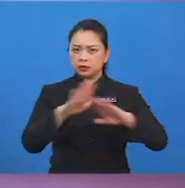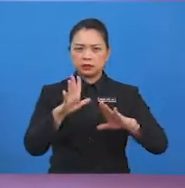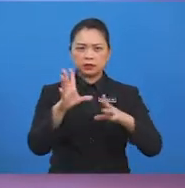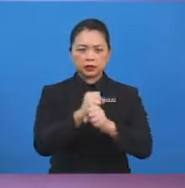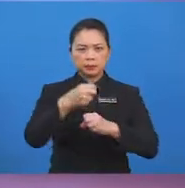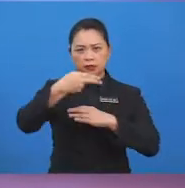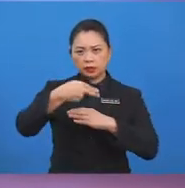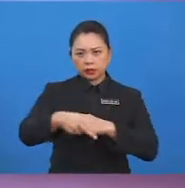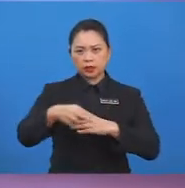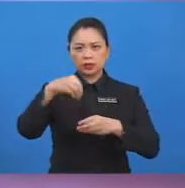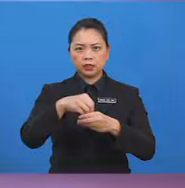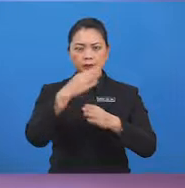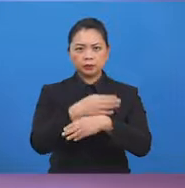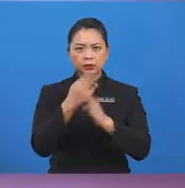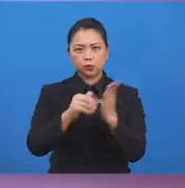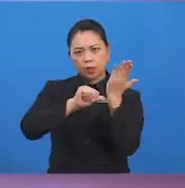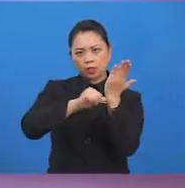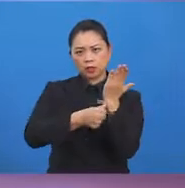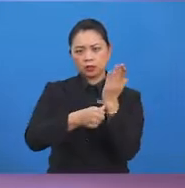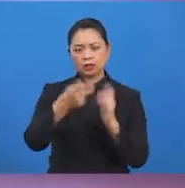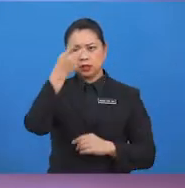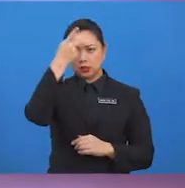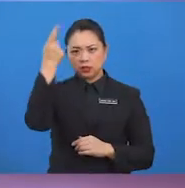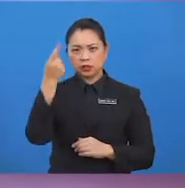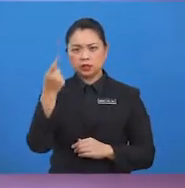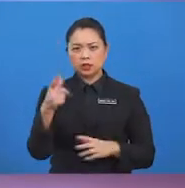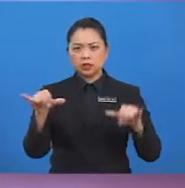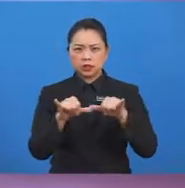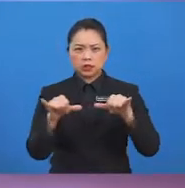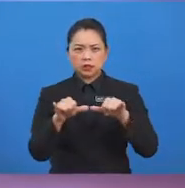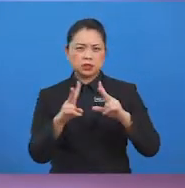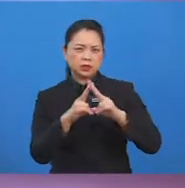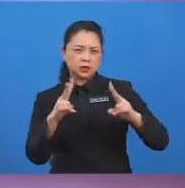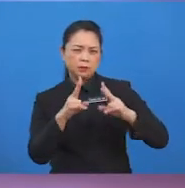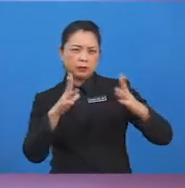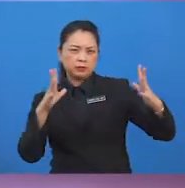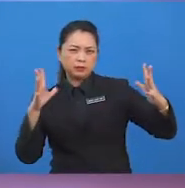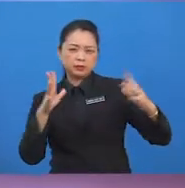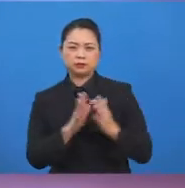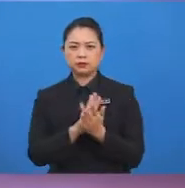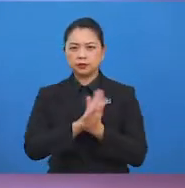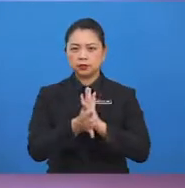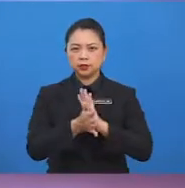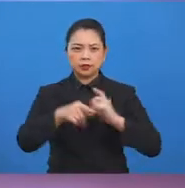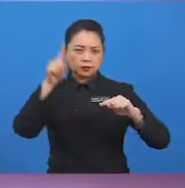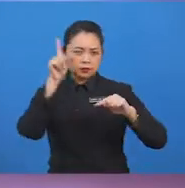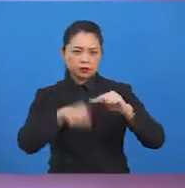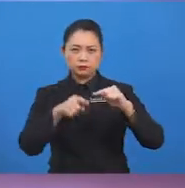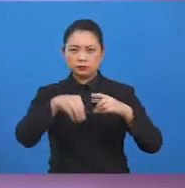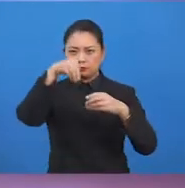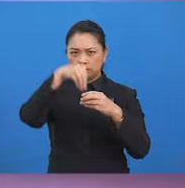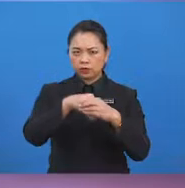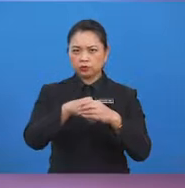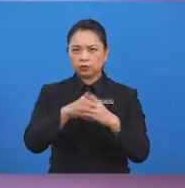dapat dihantar dalam bentuk asalnya kerana saiznya terlalu besar dan tidak dapat dimuatkan ke